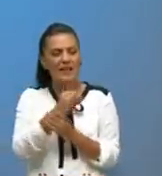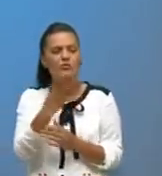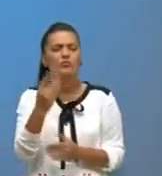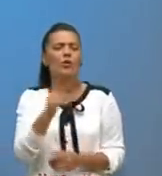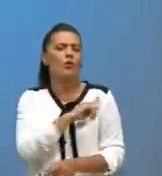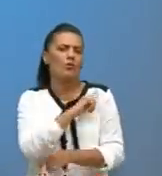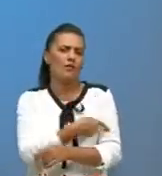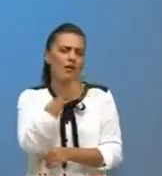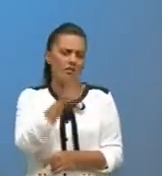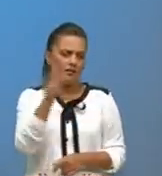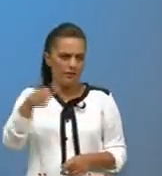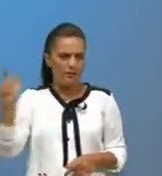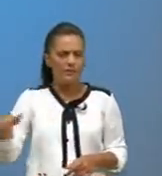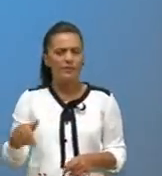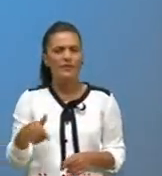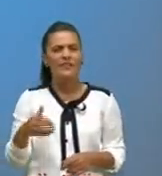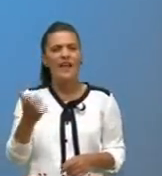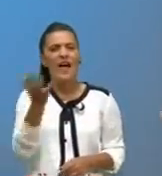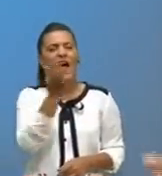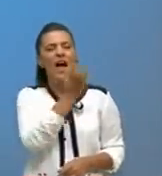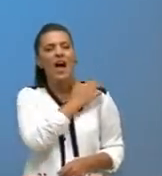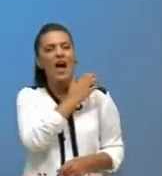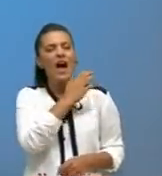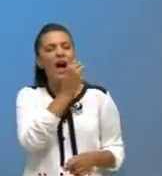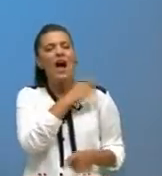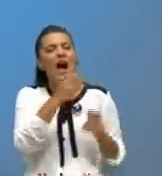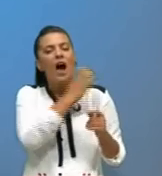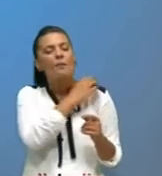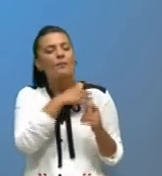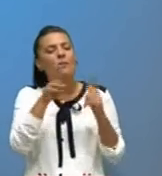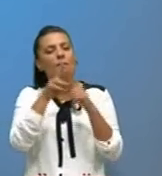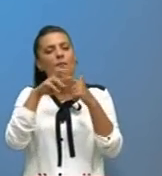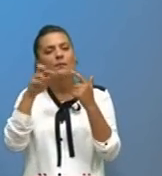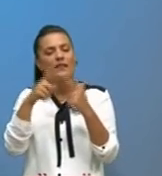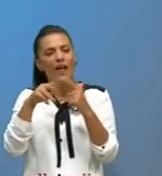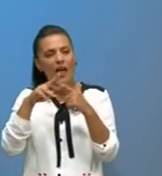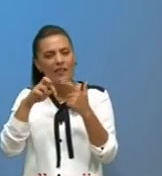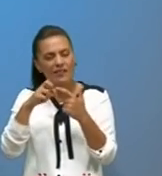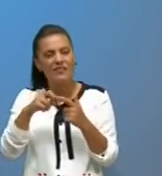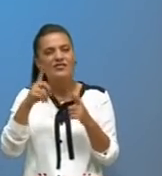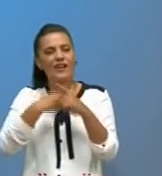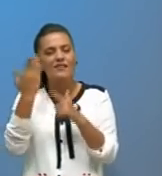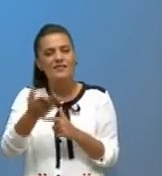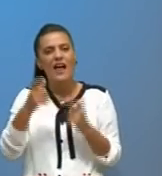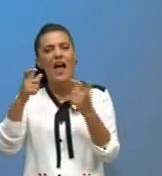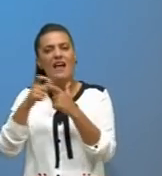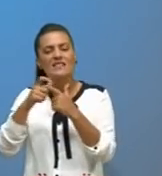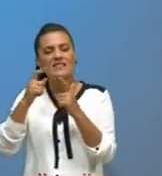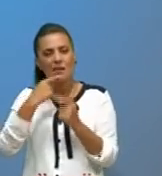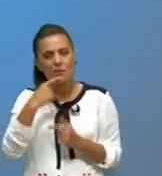oldukça kuvvetli. Kaptan Cansın Özden, Ersin Demir, Umut